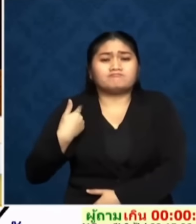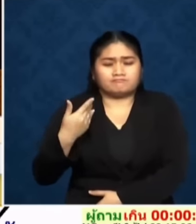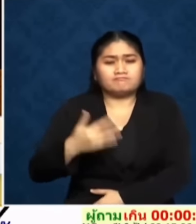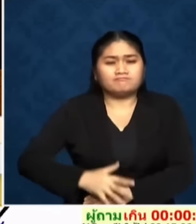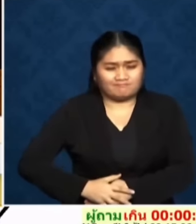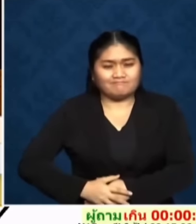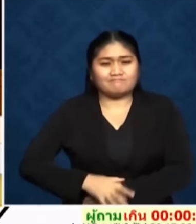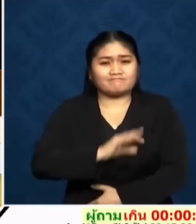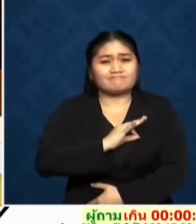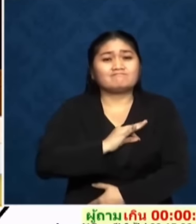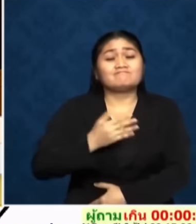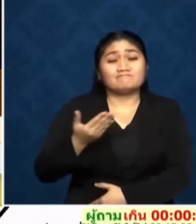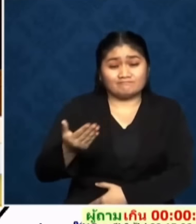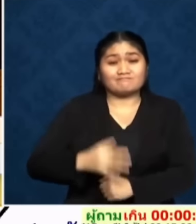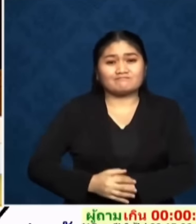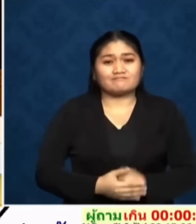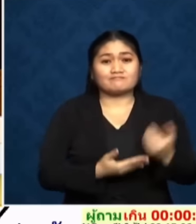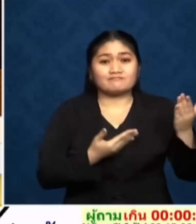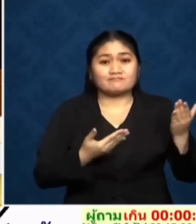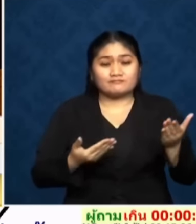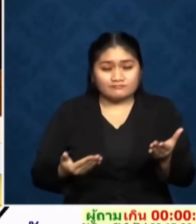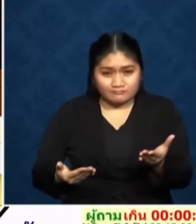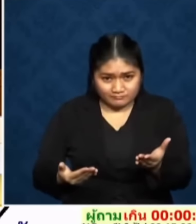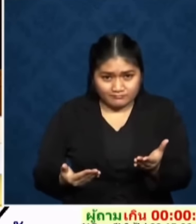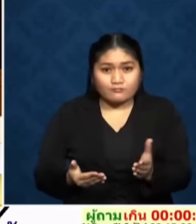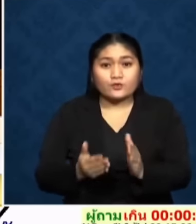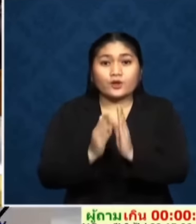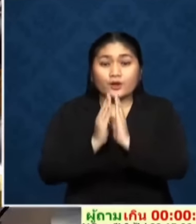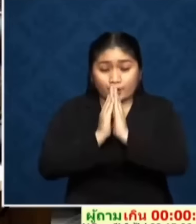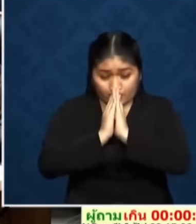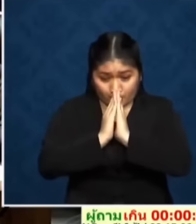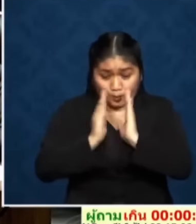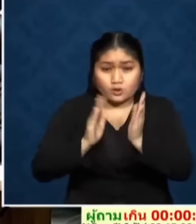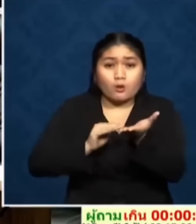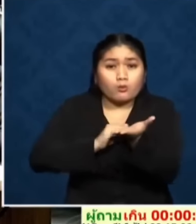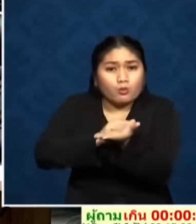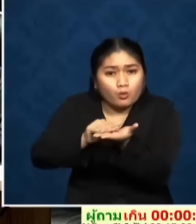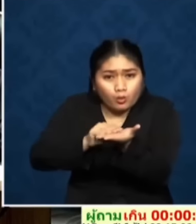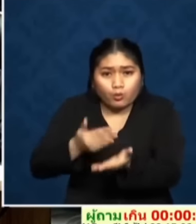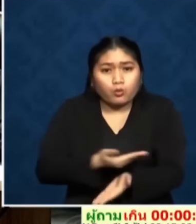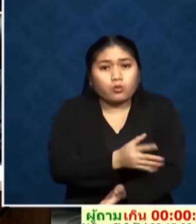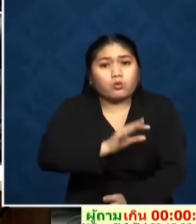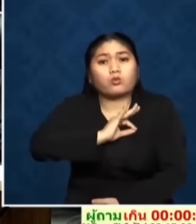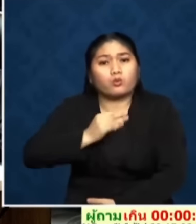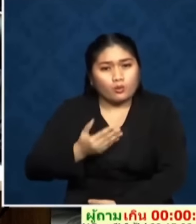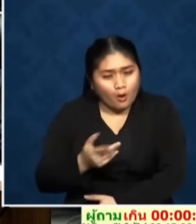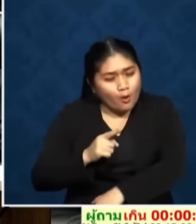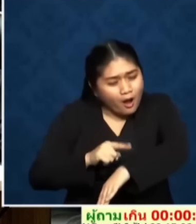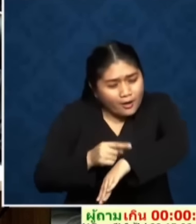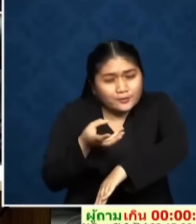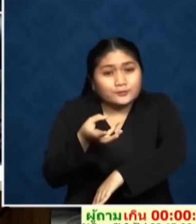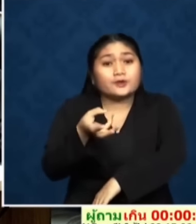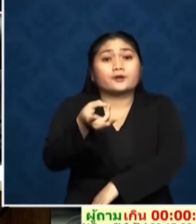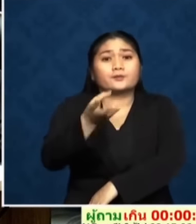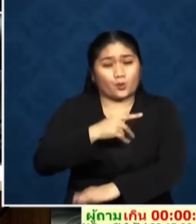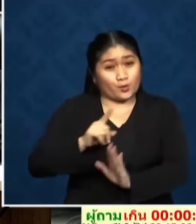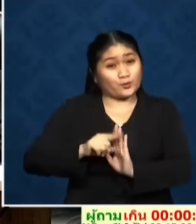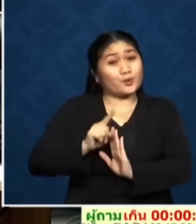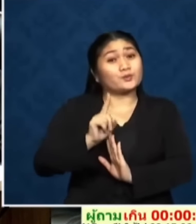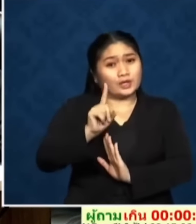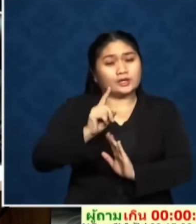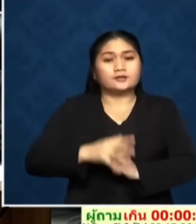ดีคุณนำไปครับครับเชิญท่านสั้นๆครับ ขอบคุณท่านประธานครับแล้วขออภัยท่านสมาชิกนะครับผมรบกวนเวลาอีกเล็กน้อยจริงๆครับสักไม่เกิน1นาทีน